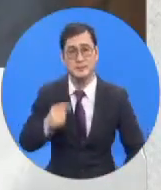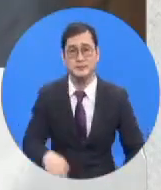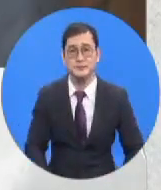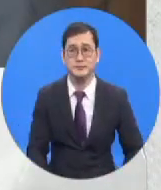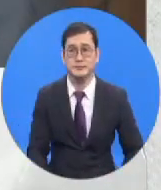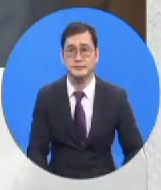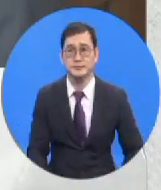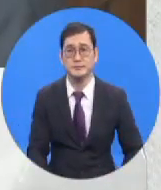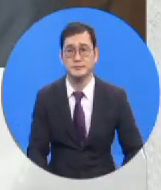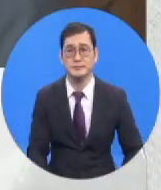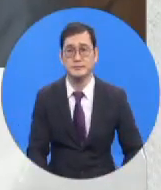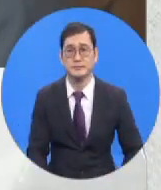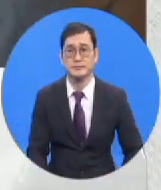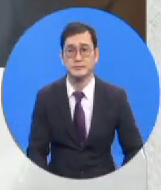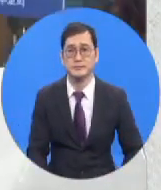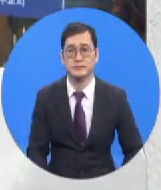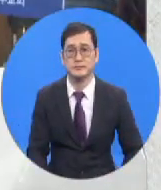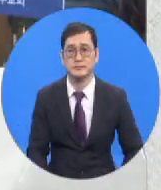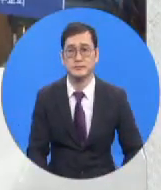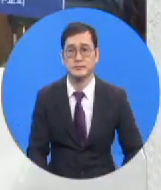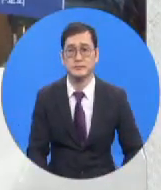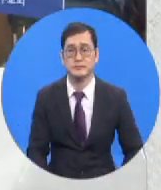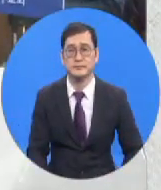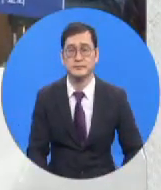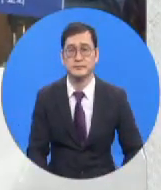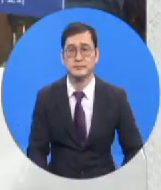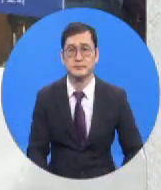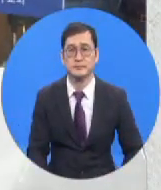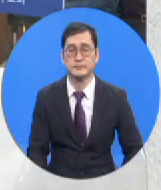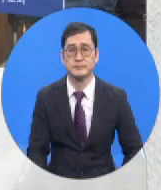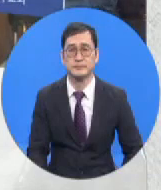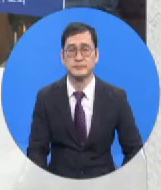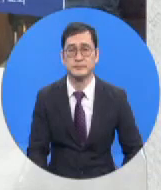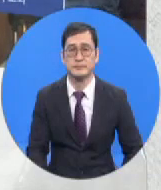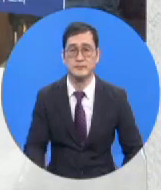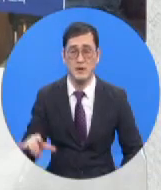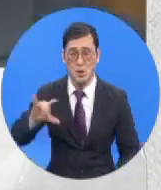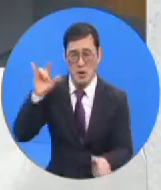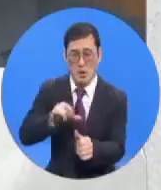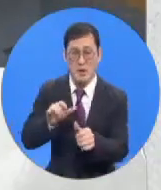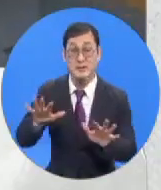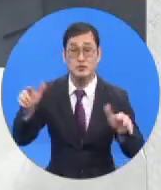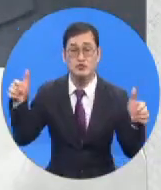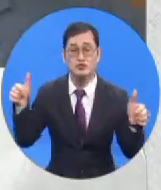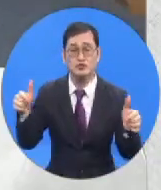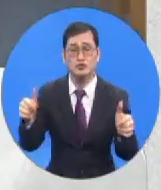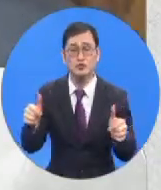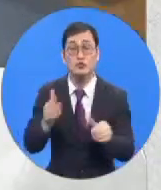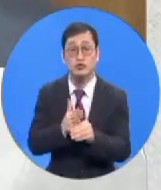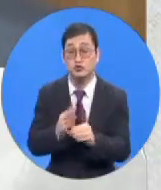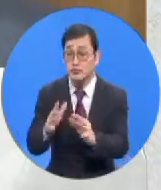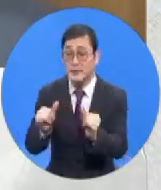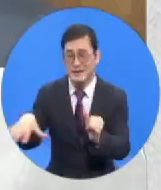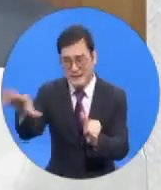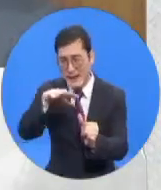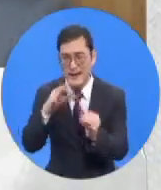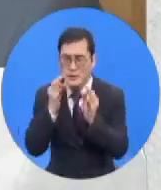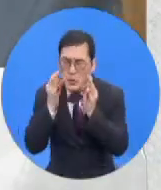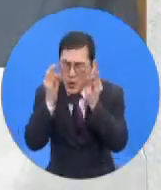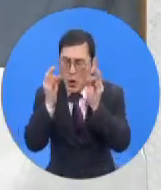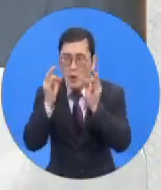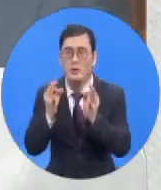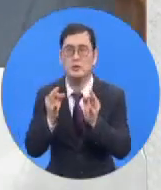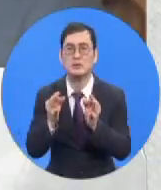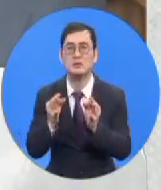뉴스로 지금 오늘 한 500여 명 정도 예. 코로나 확진자가 주는 걸로 봤습니다만 이거 결국에는 국민들의 자발적인 협조가